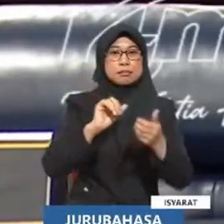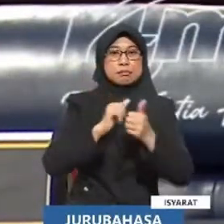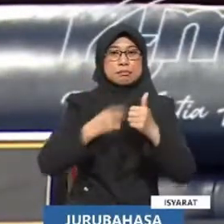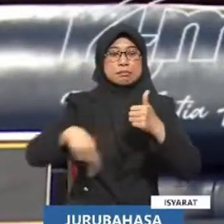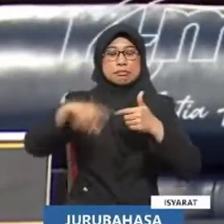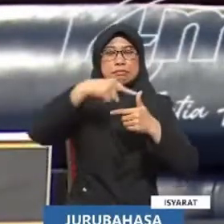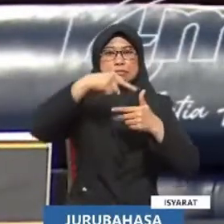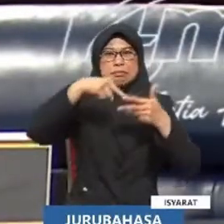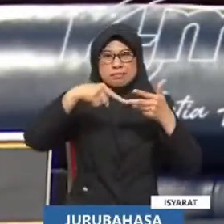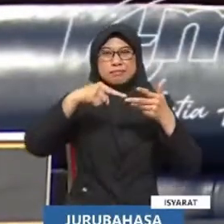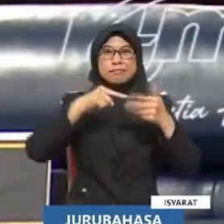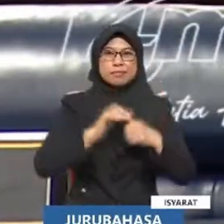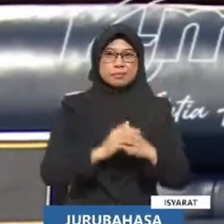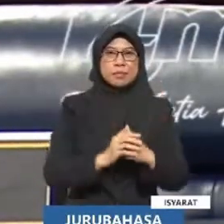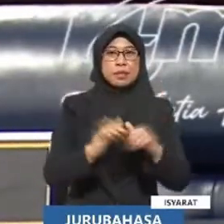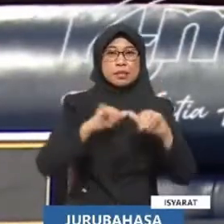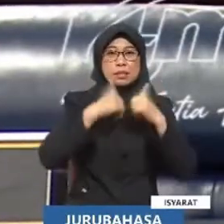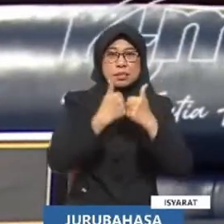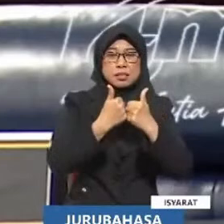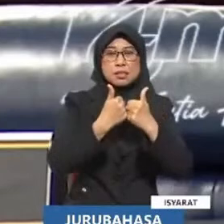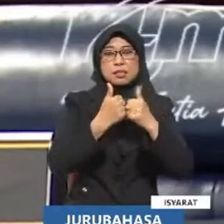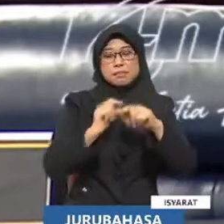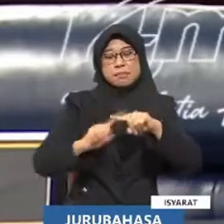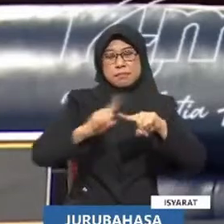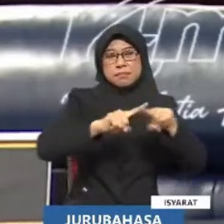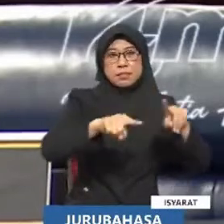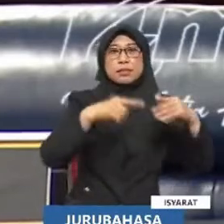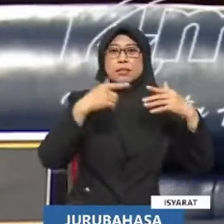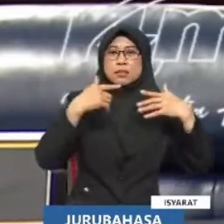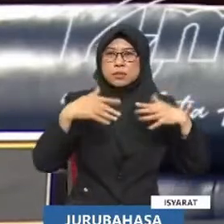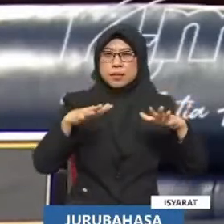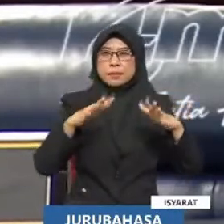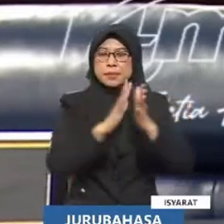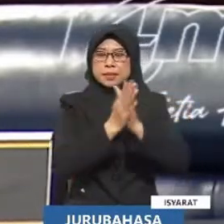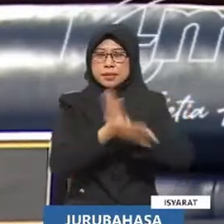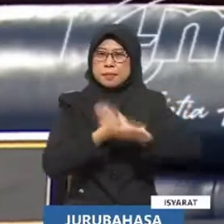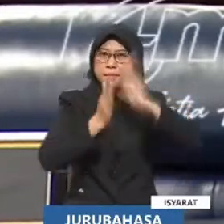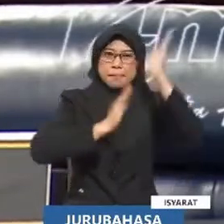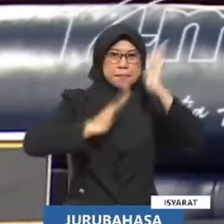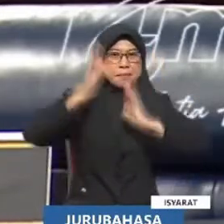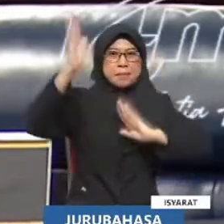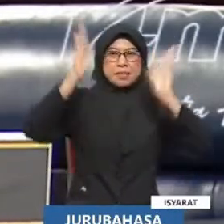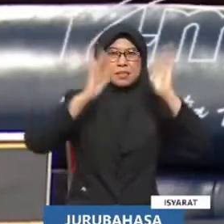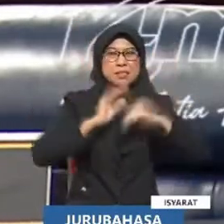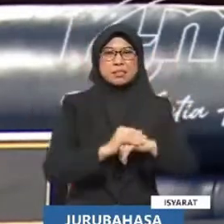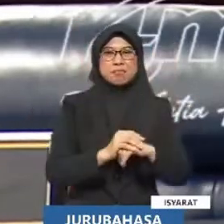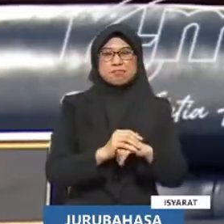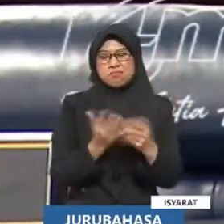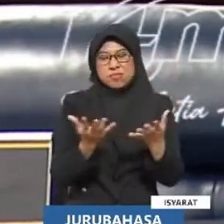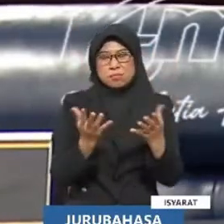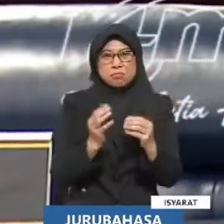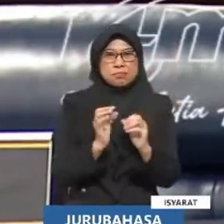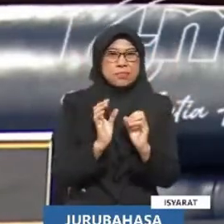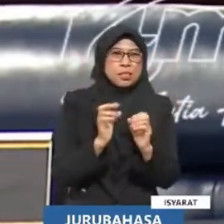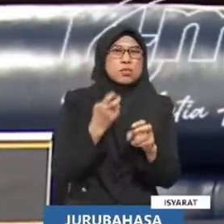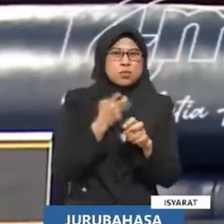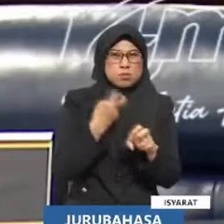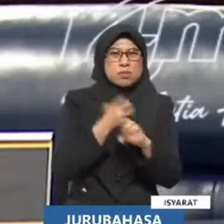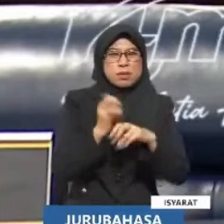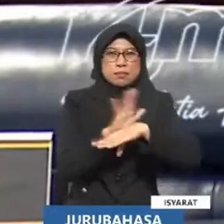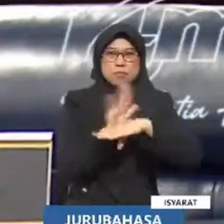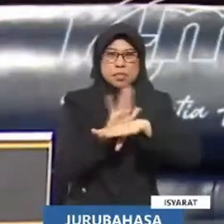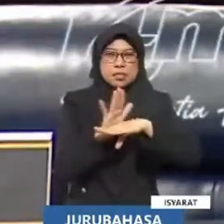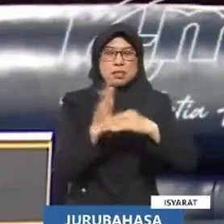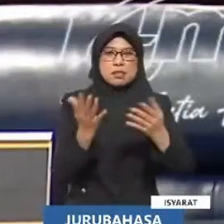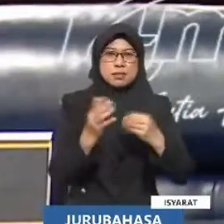Asus Z4 tanish yang berbeda-beda telah menjadikan Malaysia sangat tak bisnis Fendi so agak wah